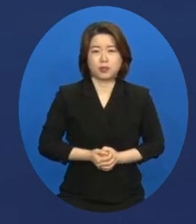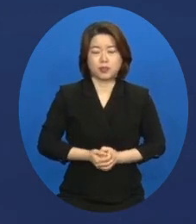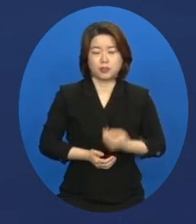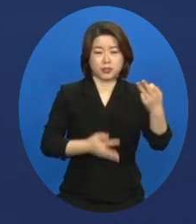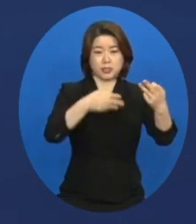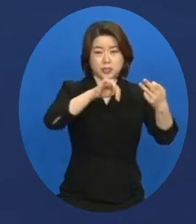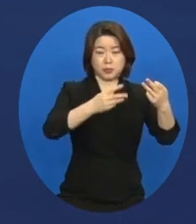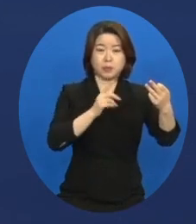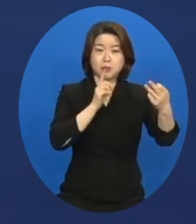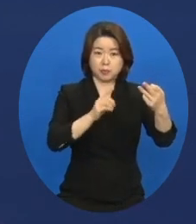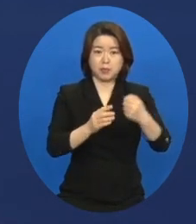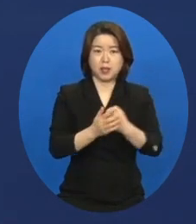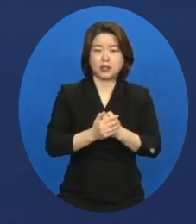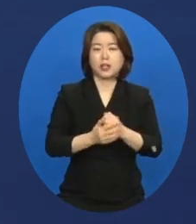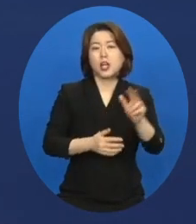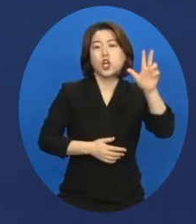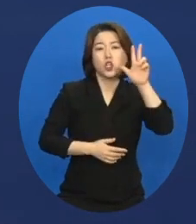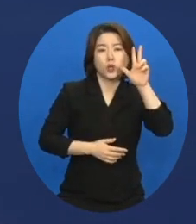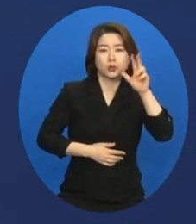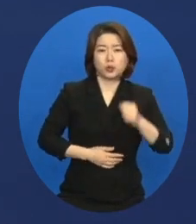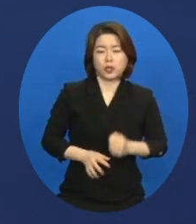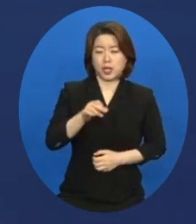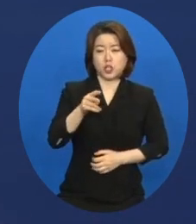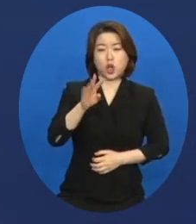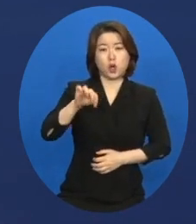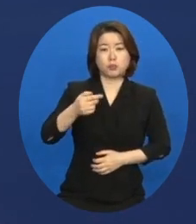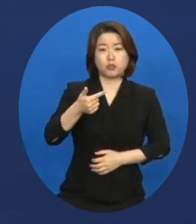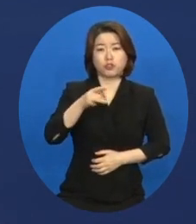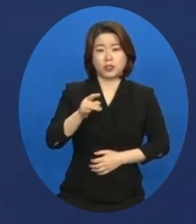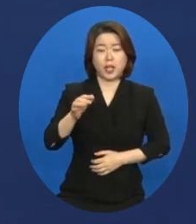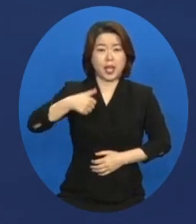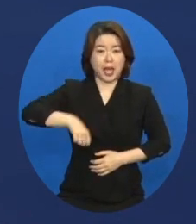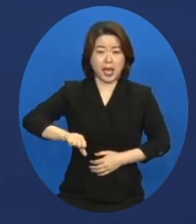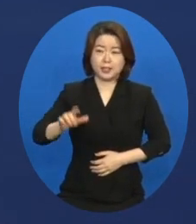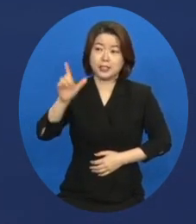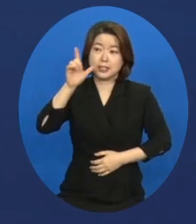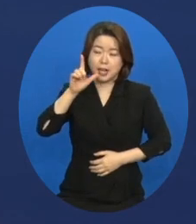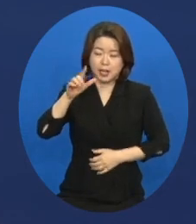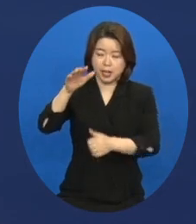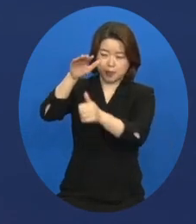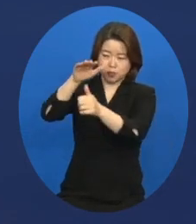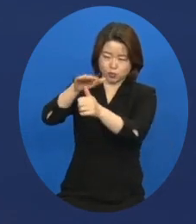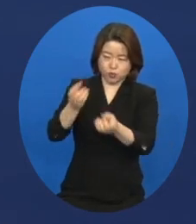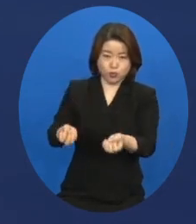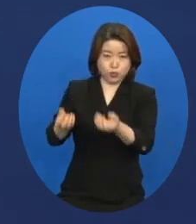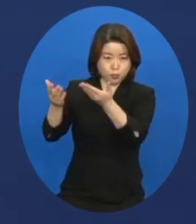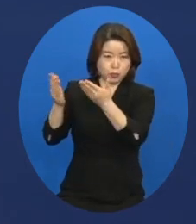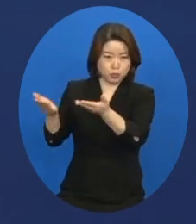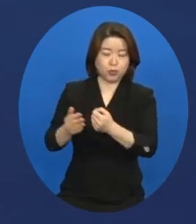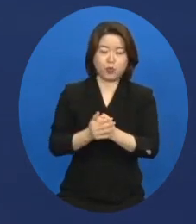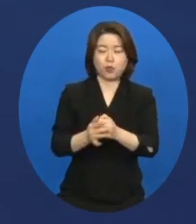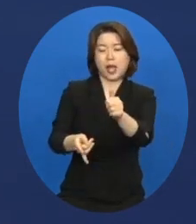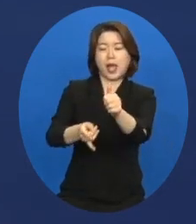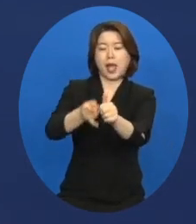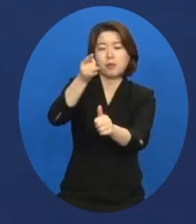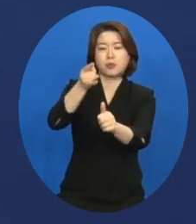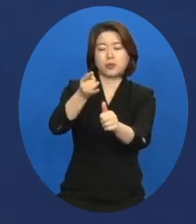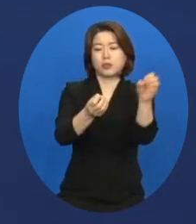13절 말씀에 여호수아가 여분네 아들 갈렙을 축복하고 헤브론을 유산으로 그에게